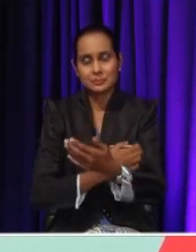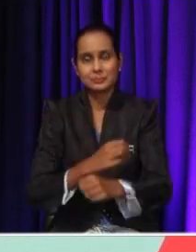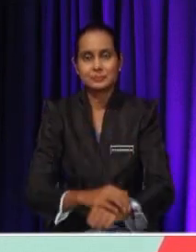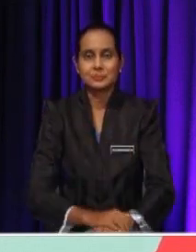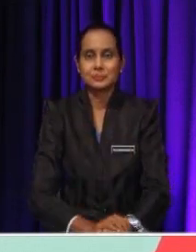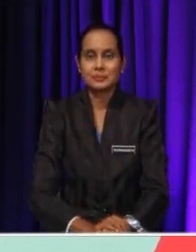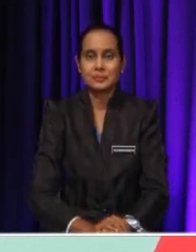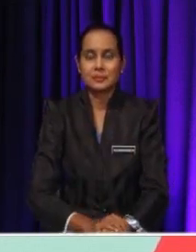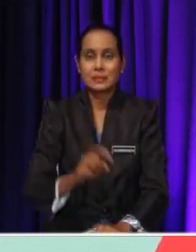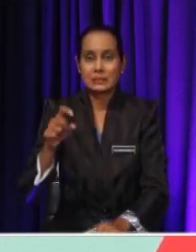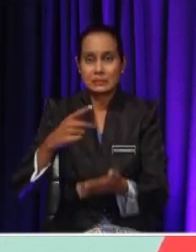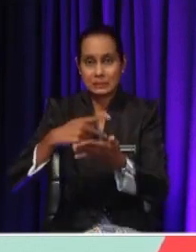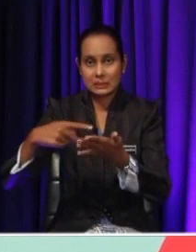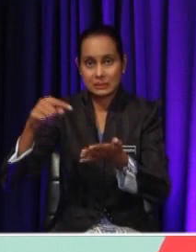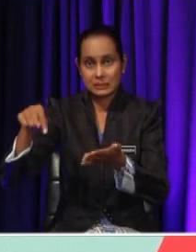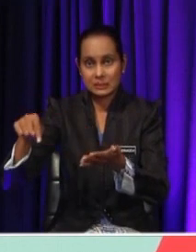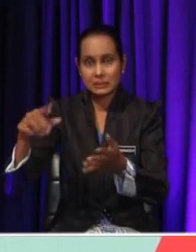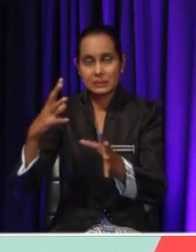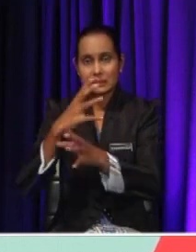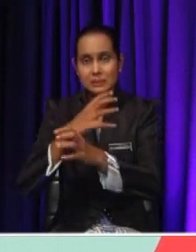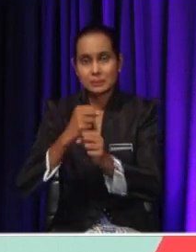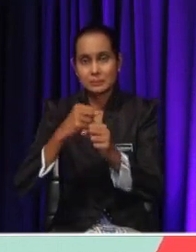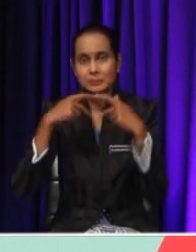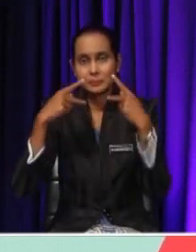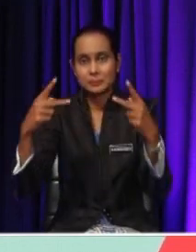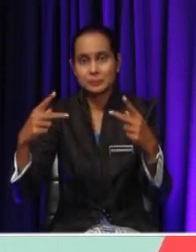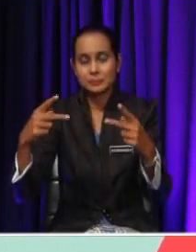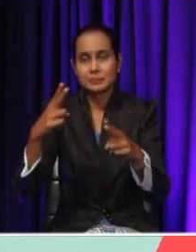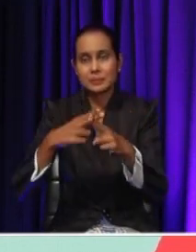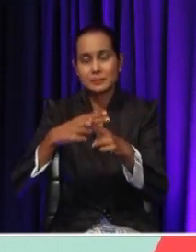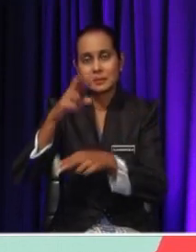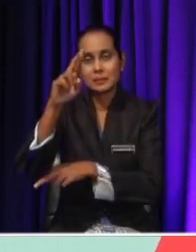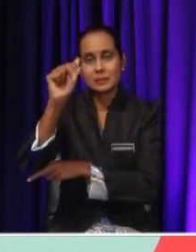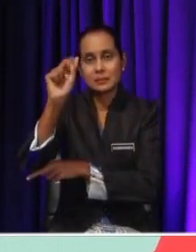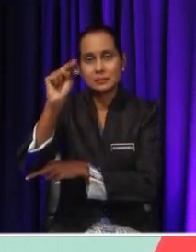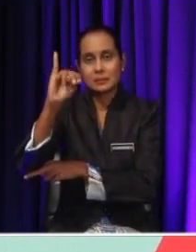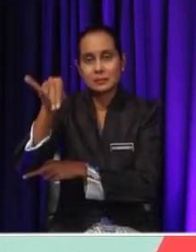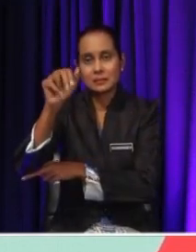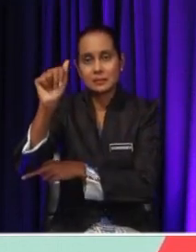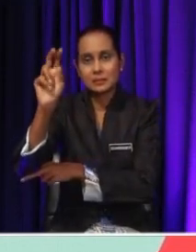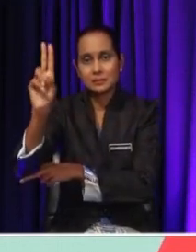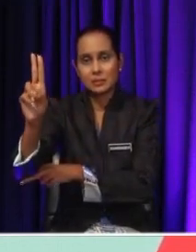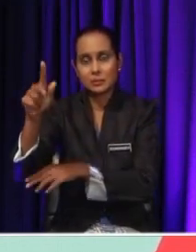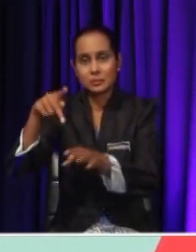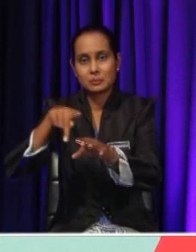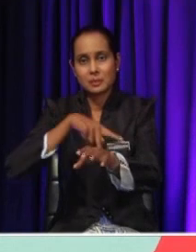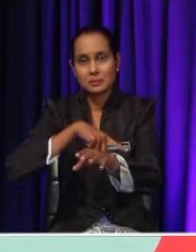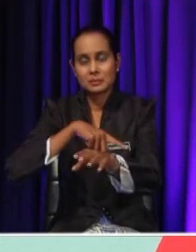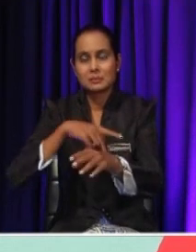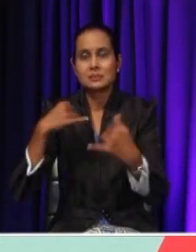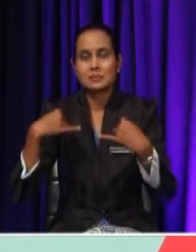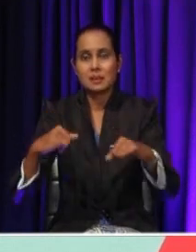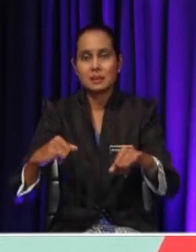karya beliau yang mendapat ceramah ialah ranjau sepanjang jalan anjing-anjing